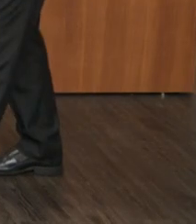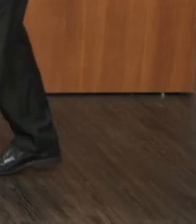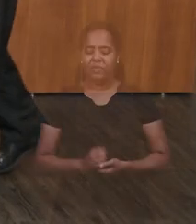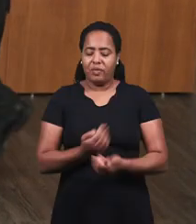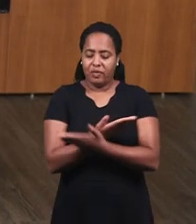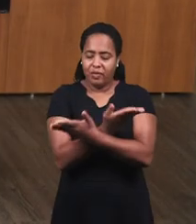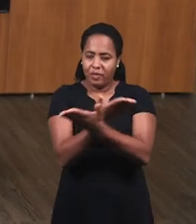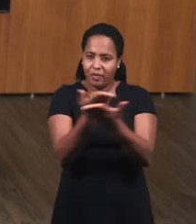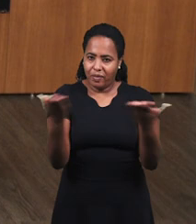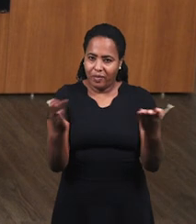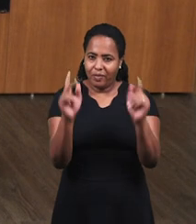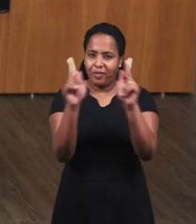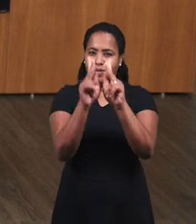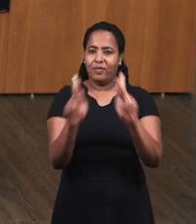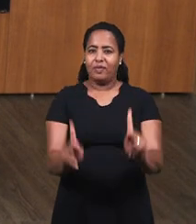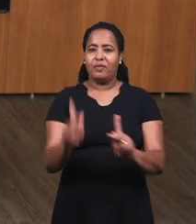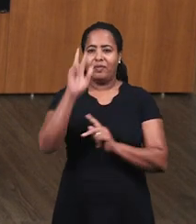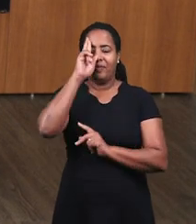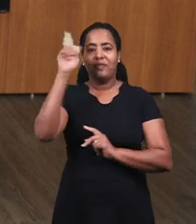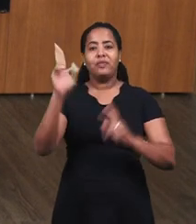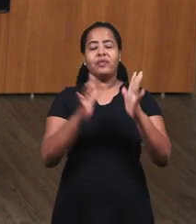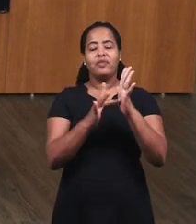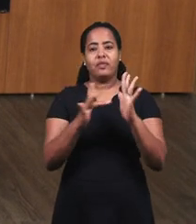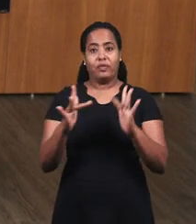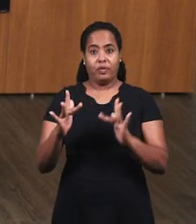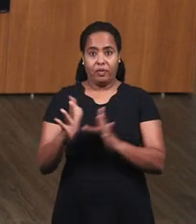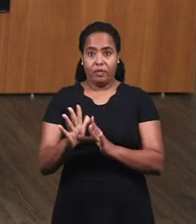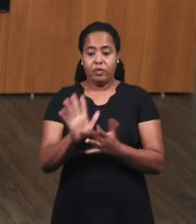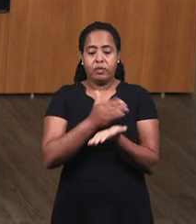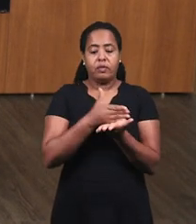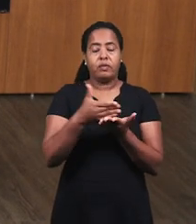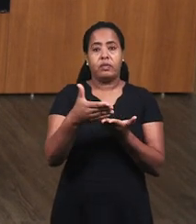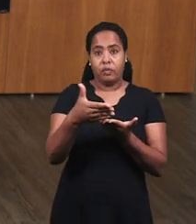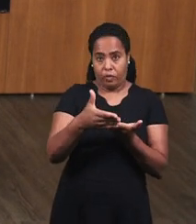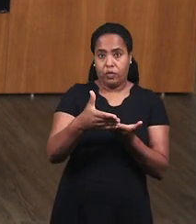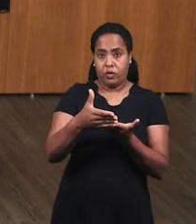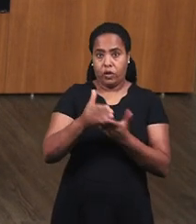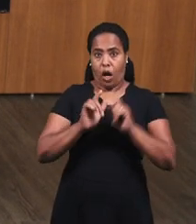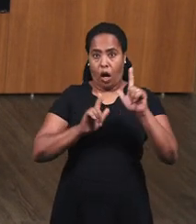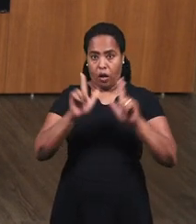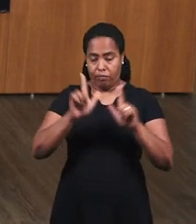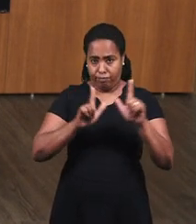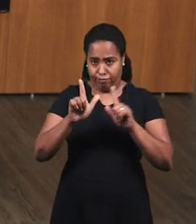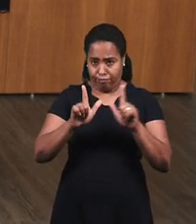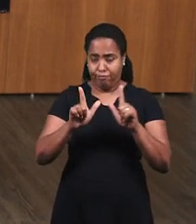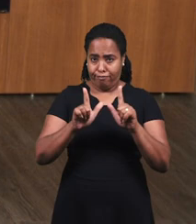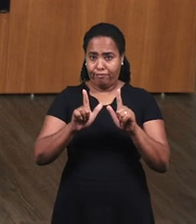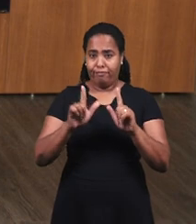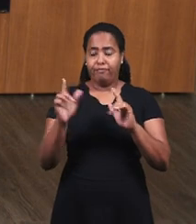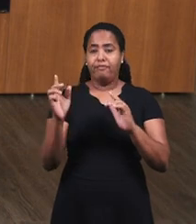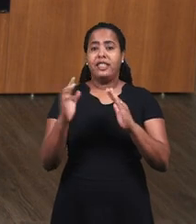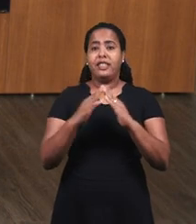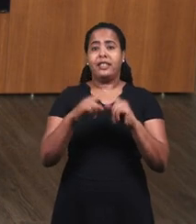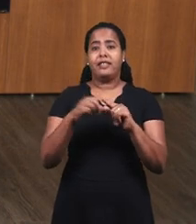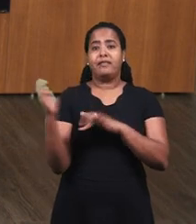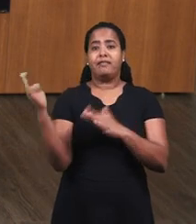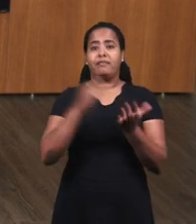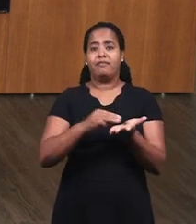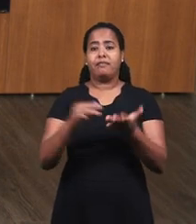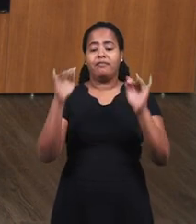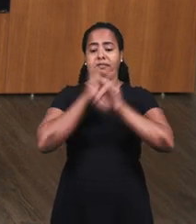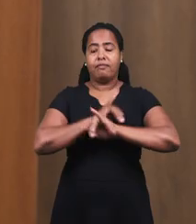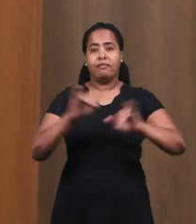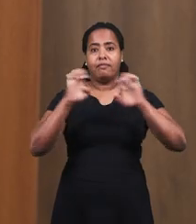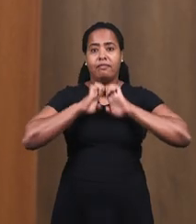Je salue à tous dans la paix du Seigneur Jésus. Nous commençons le programme de l'Église chrétienne Maranatha en annonçant